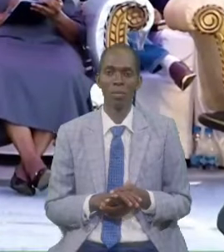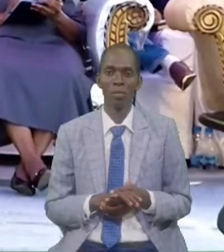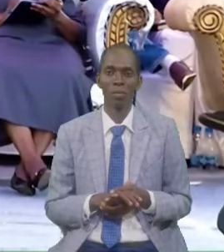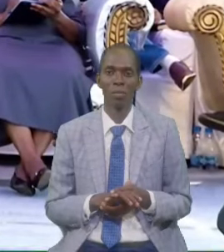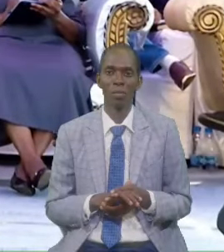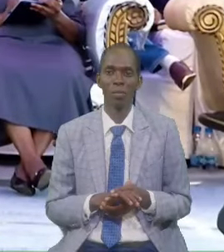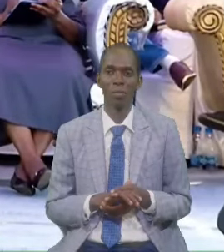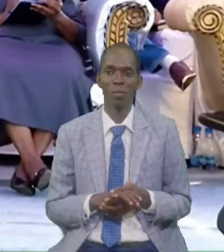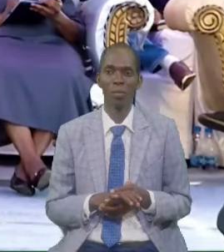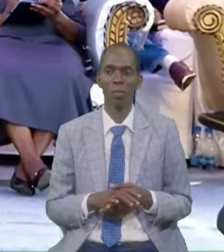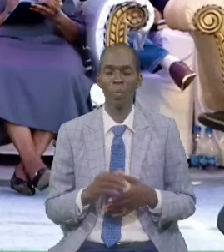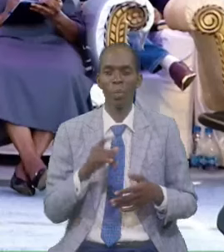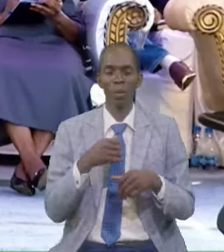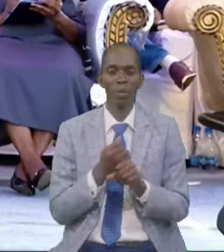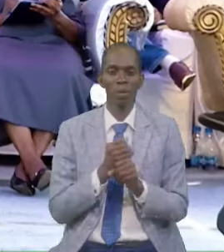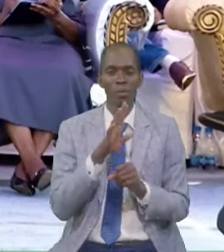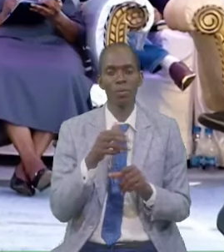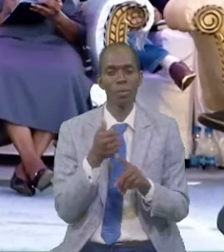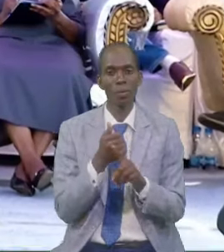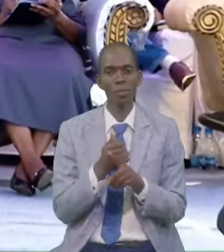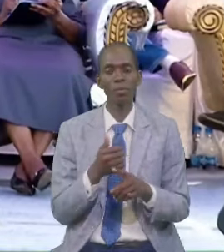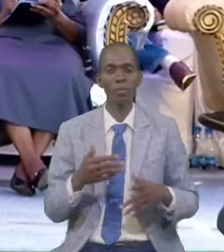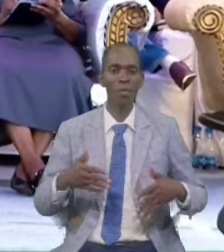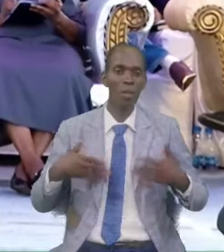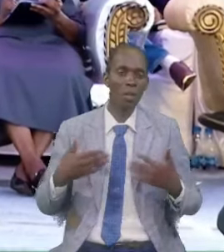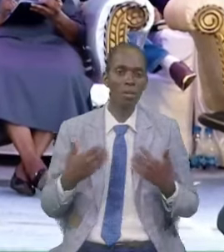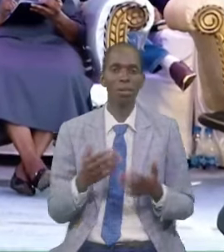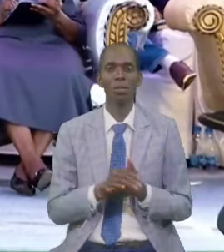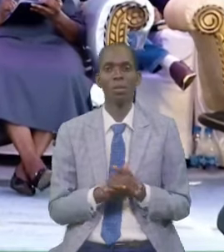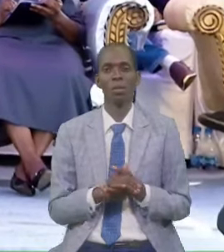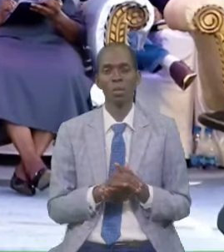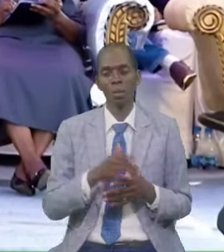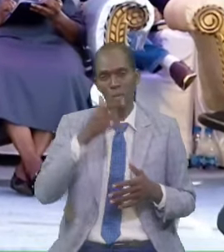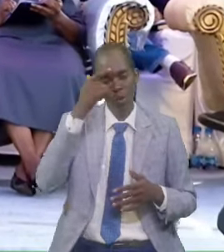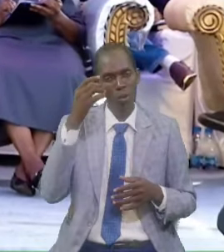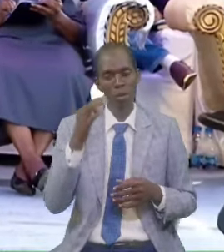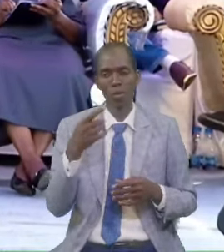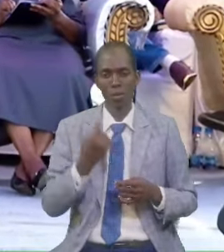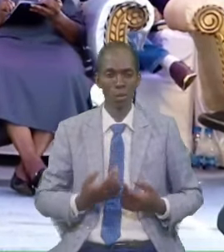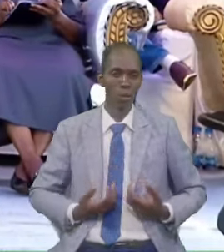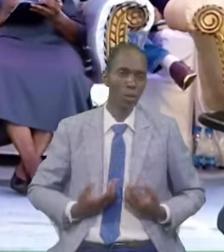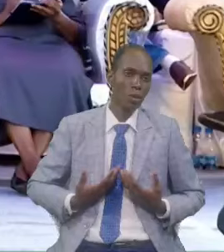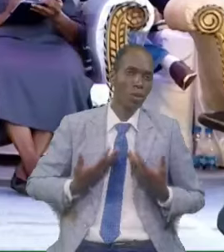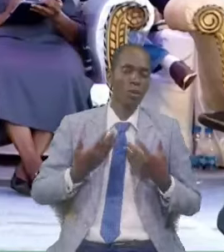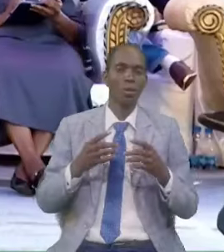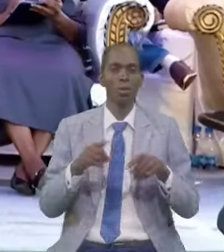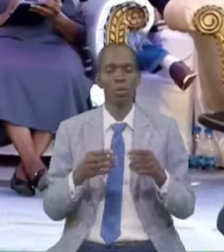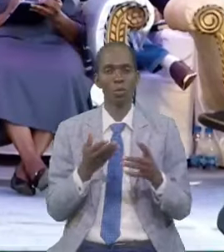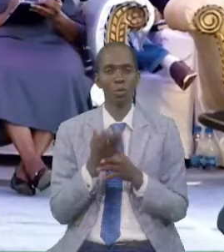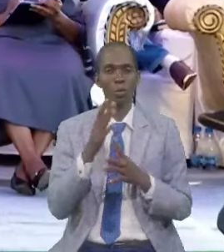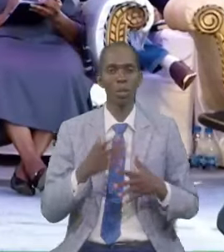సెల్ఫ్ హ్యాపీ. మిమ్మల్ని మీరు సంతోషభరితులుగా చేసుకోవాలి. Make yourself excited going through life. జీవితంలో ముందుకు వెళ్తూ ఉత్సాహభరితంగా ఉండాలి.